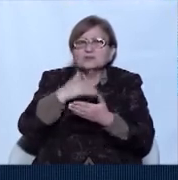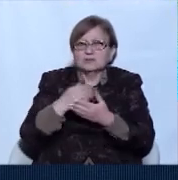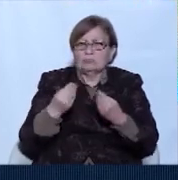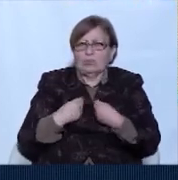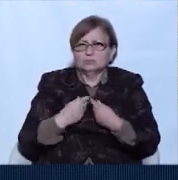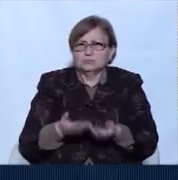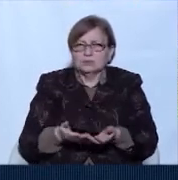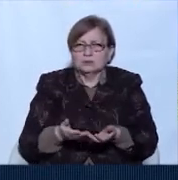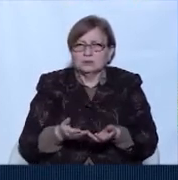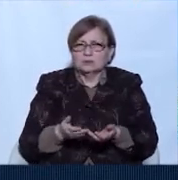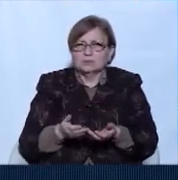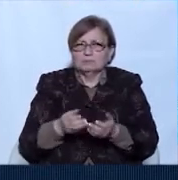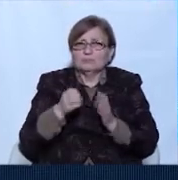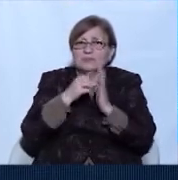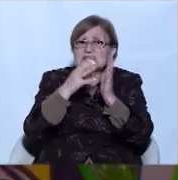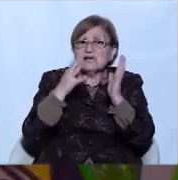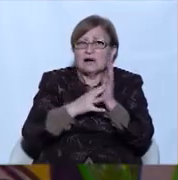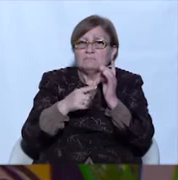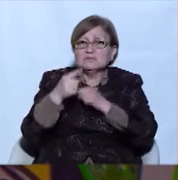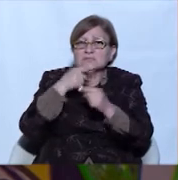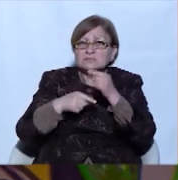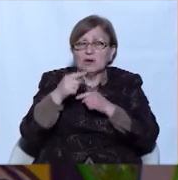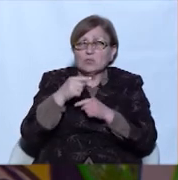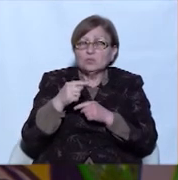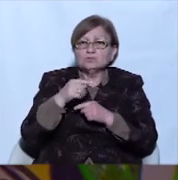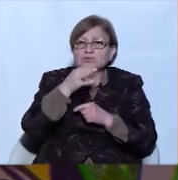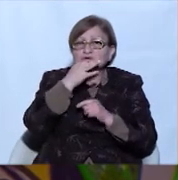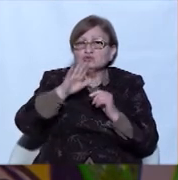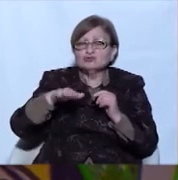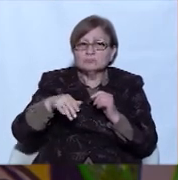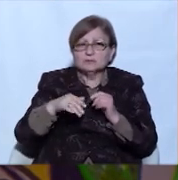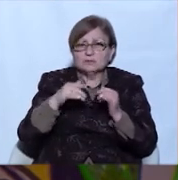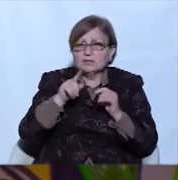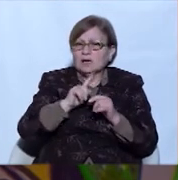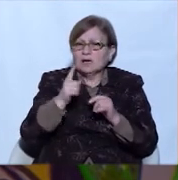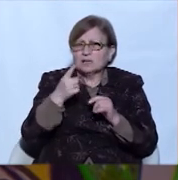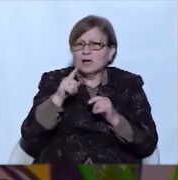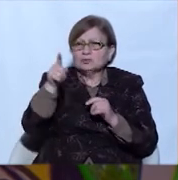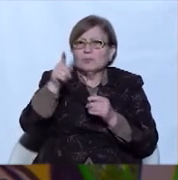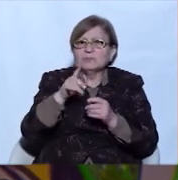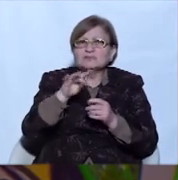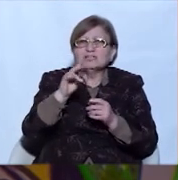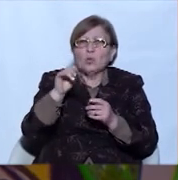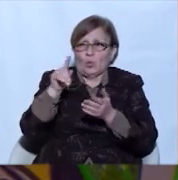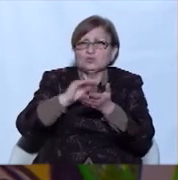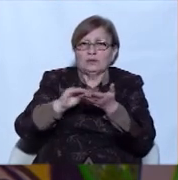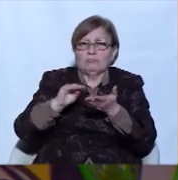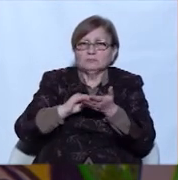მოიტანა? 19 საუკუნის შემდეგ რატომ ხდება ის, რასაც აღწერს ნიკოლ